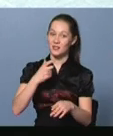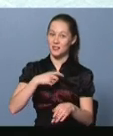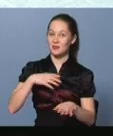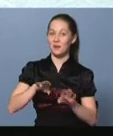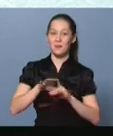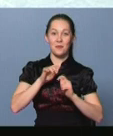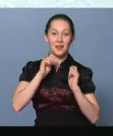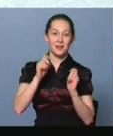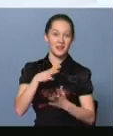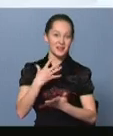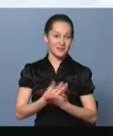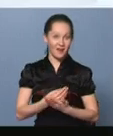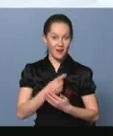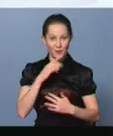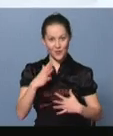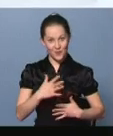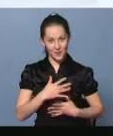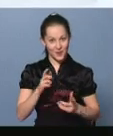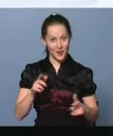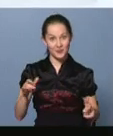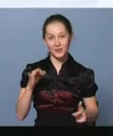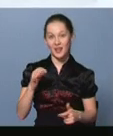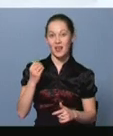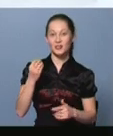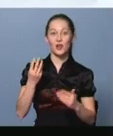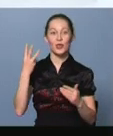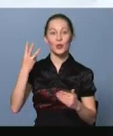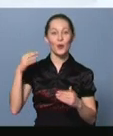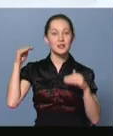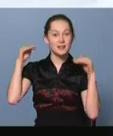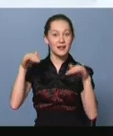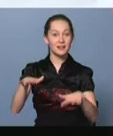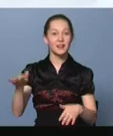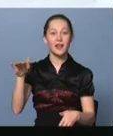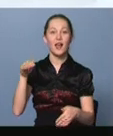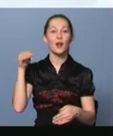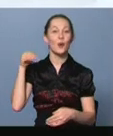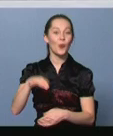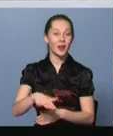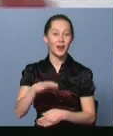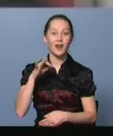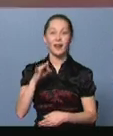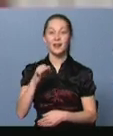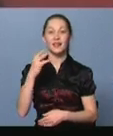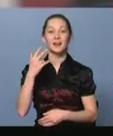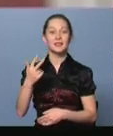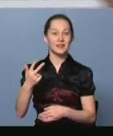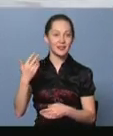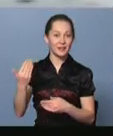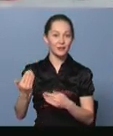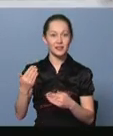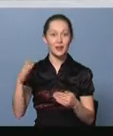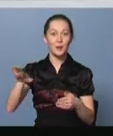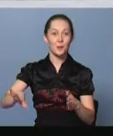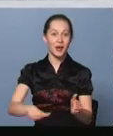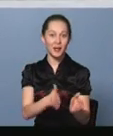для своих любимых. Еще из новинок – трехскатная горка. Из традиционного, по просьбам ижевчан, 3 мыльницы-покатушки. Открытие